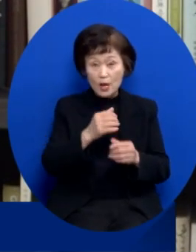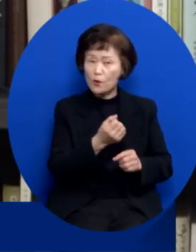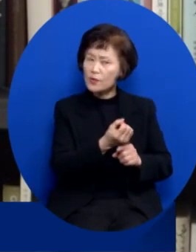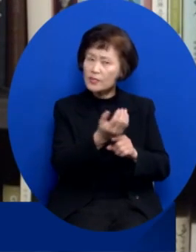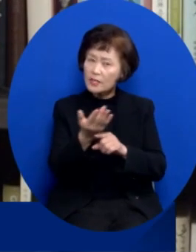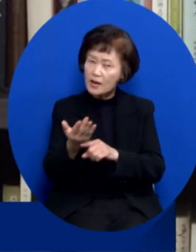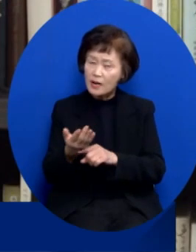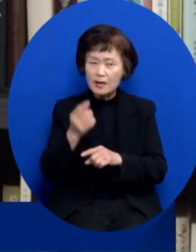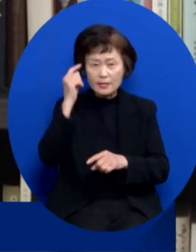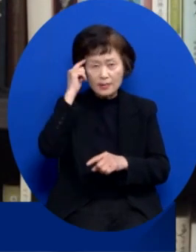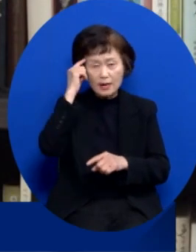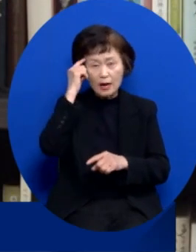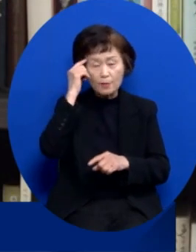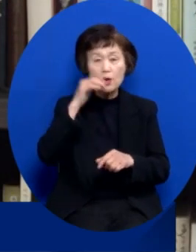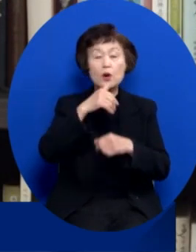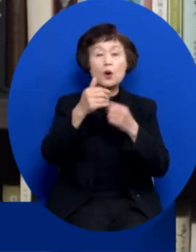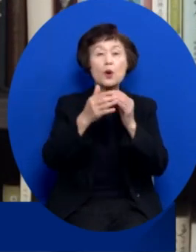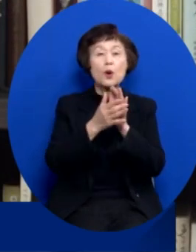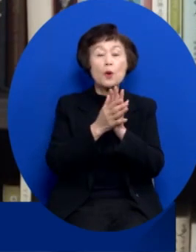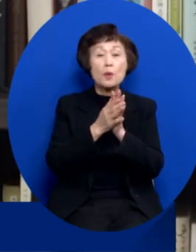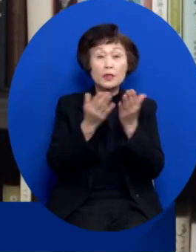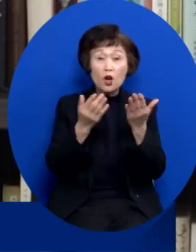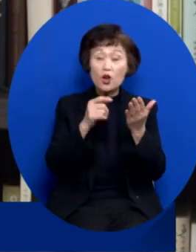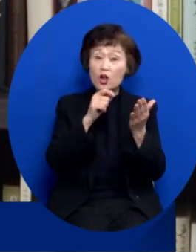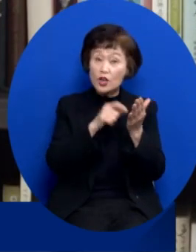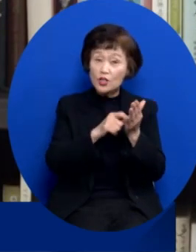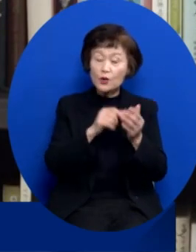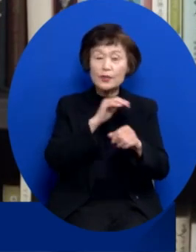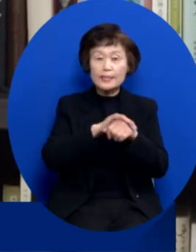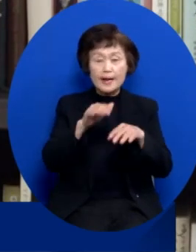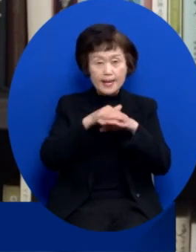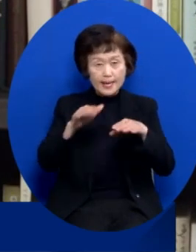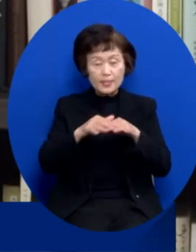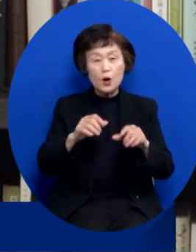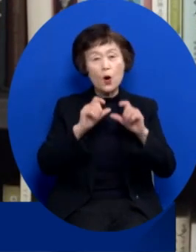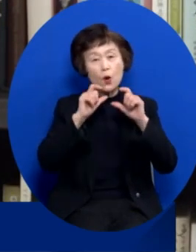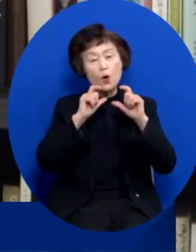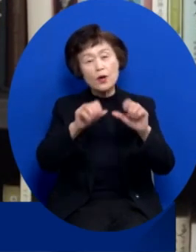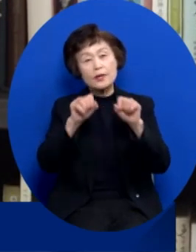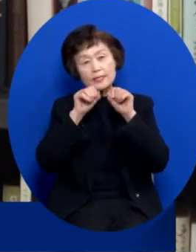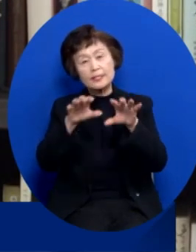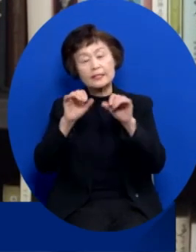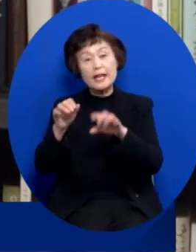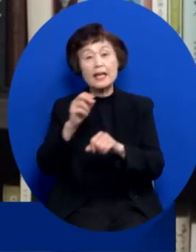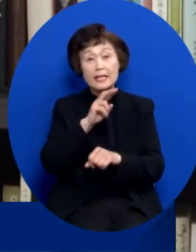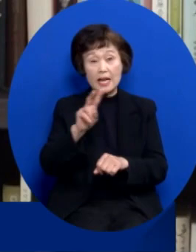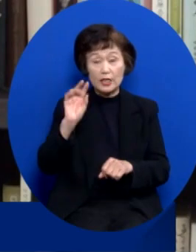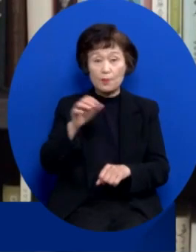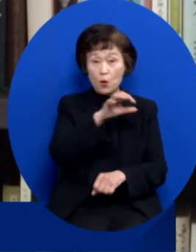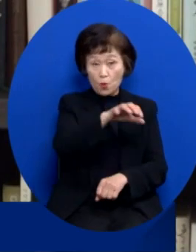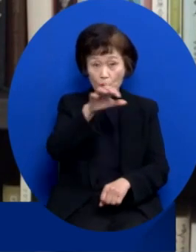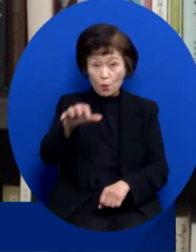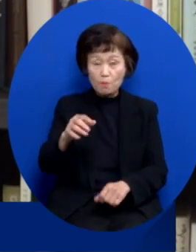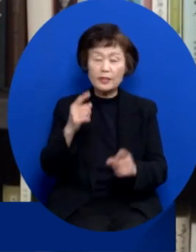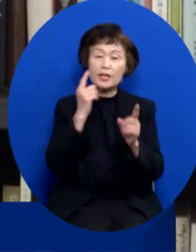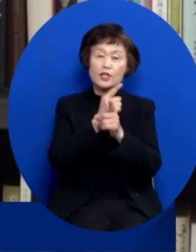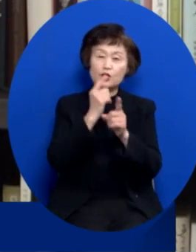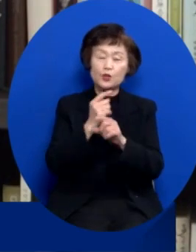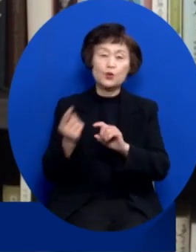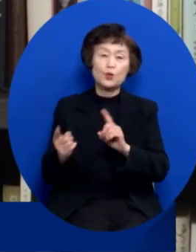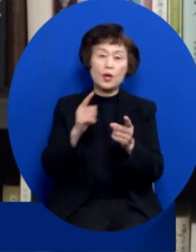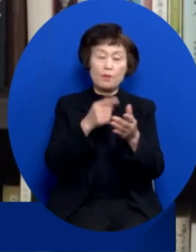이제 그것을 우리가 복음적으로 잘 해석하고 전파해야 되고 사회 각 계층의 치유와 회복을